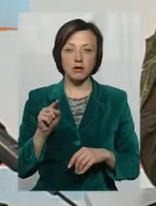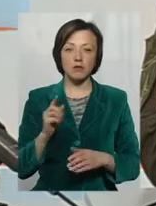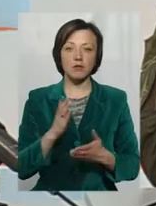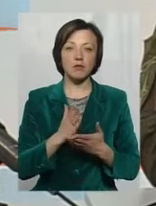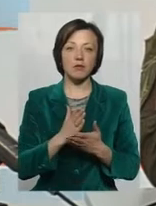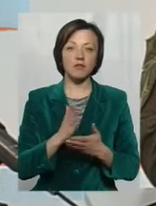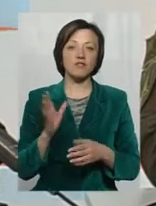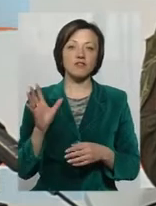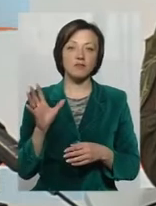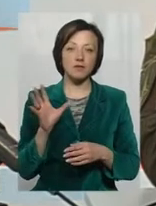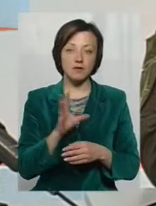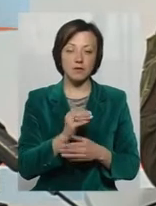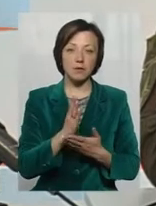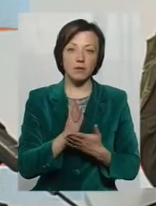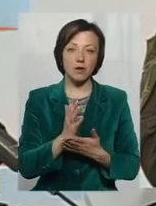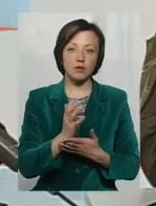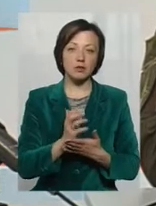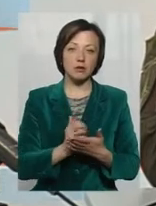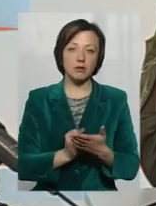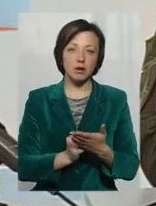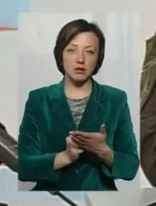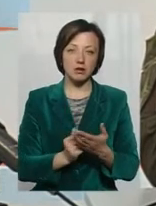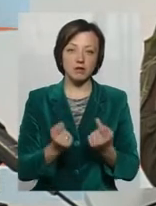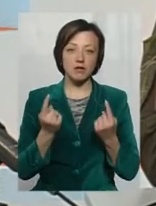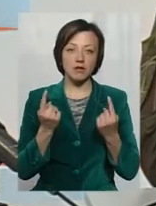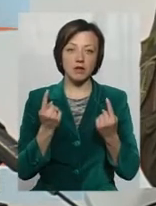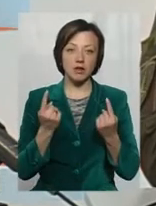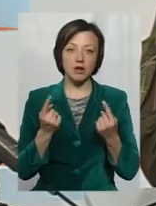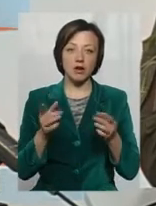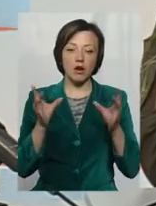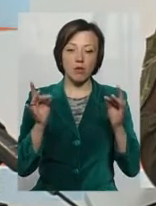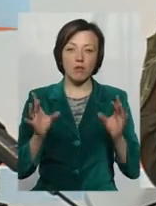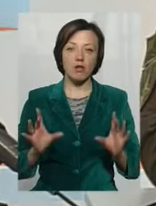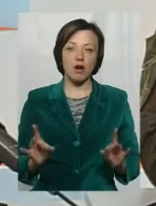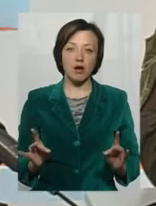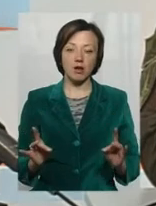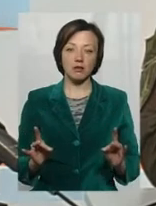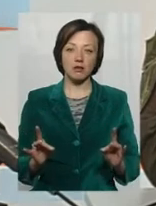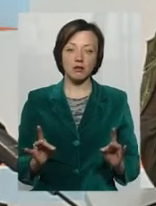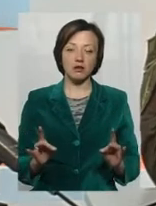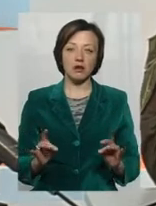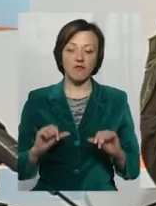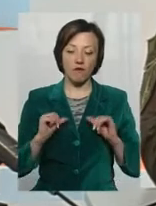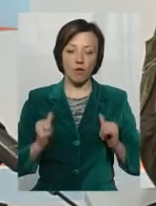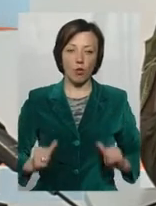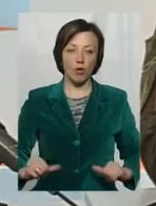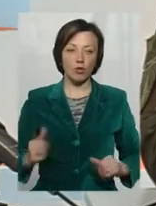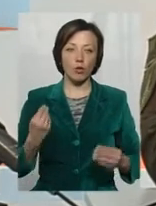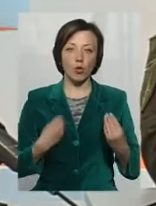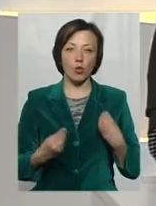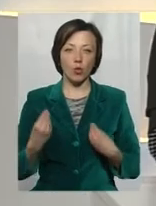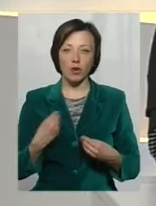мають все в своєму запасі і великі комплекти форми одягу, тобто і